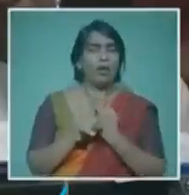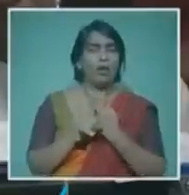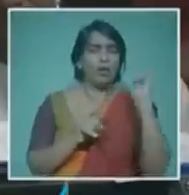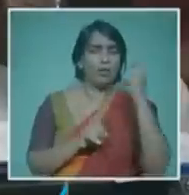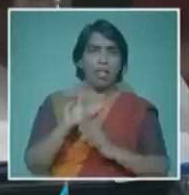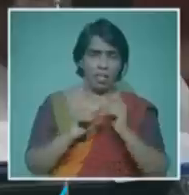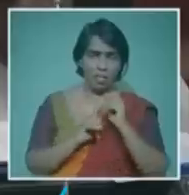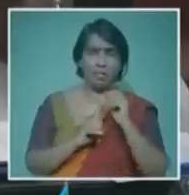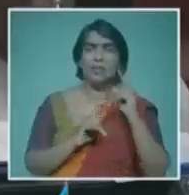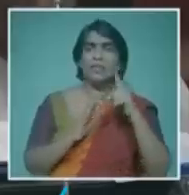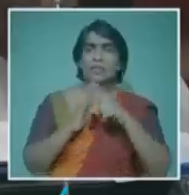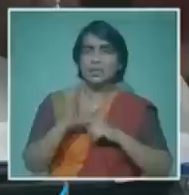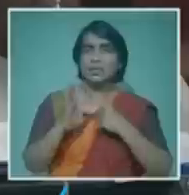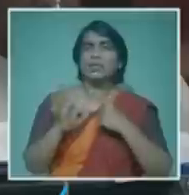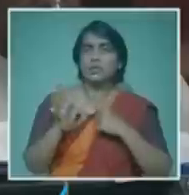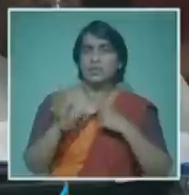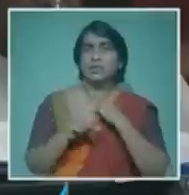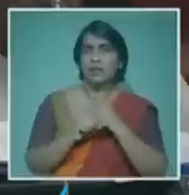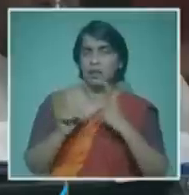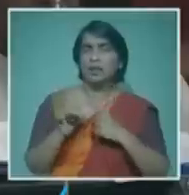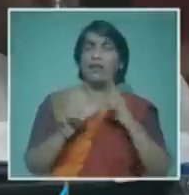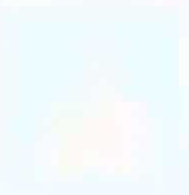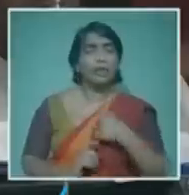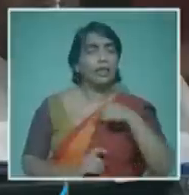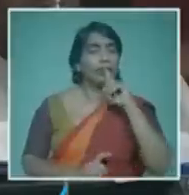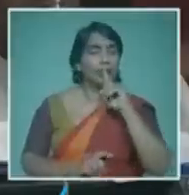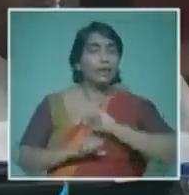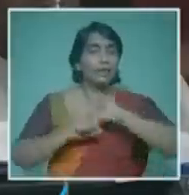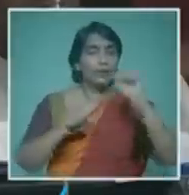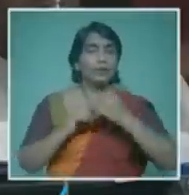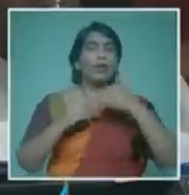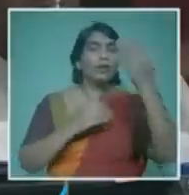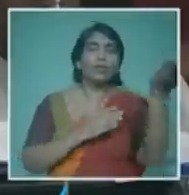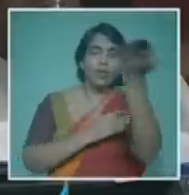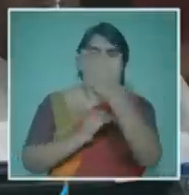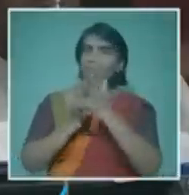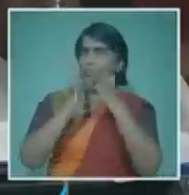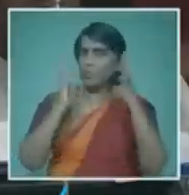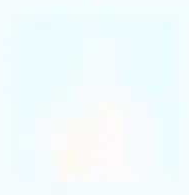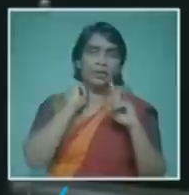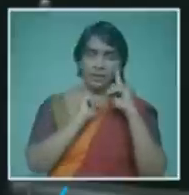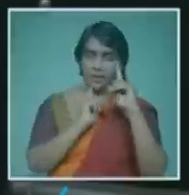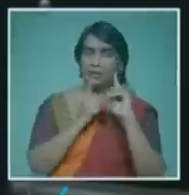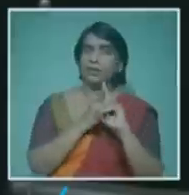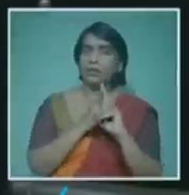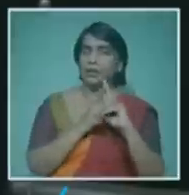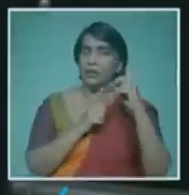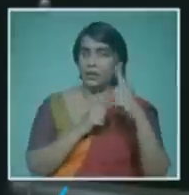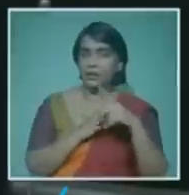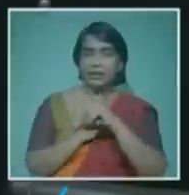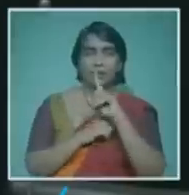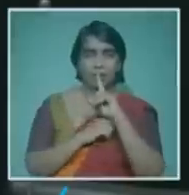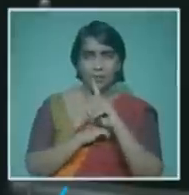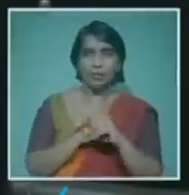මන්ත්‍රීතුමා ජගත් කුමාර 25ක් එක්ක සජිත් සහයෝගය දෙන්න කැමති කියලා. මේ ඉස්සරහා ඉන්න හැම හැම කෙනෙක් වගේ මට කතා කරුවා දෙවනි කතාව වර ඔබතුමා